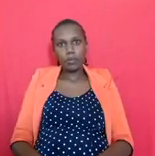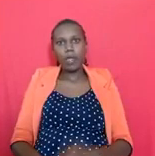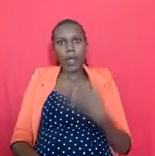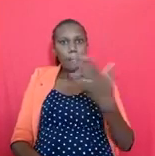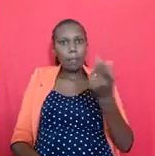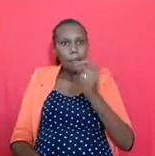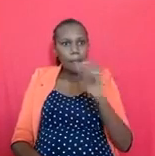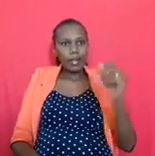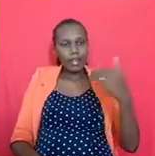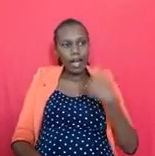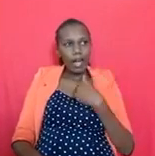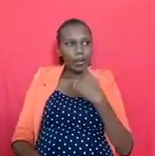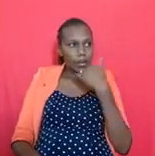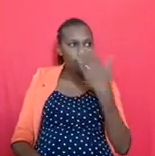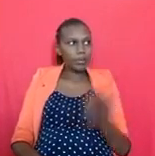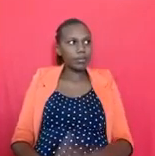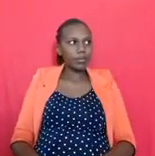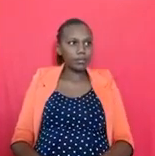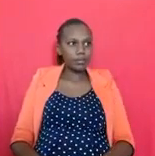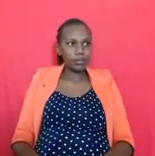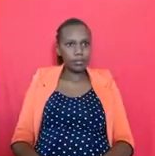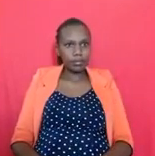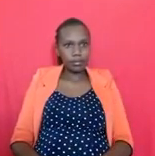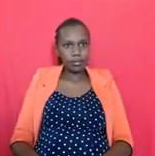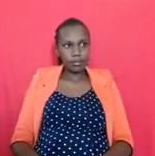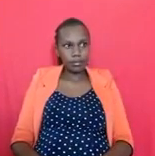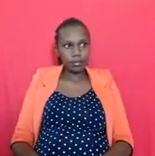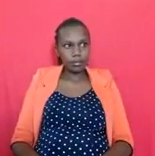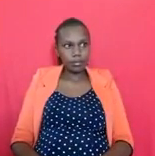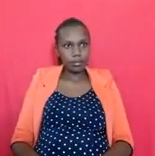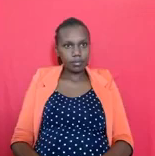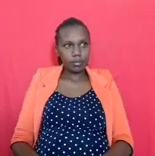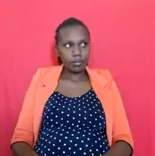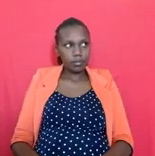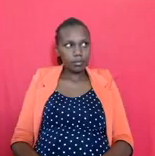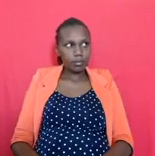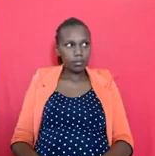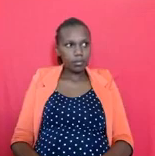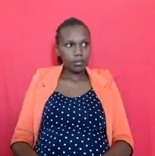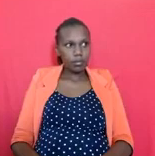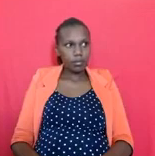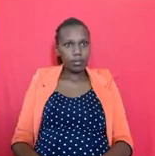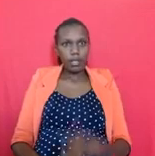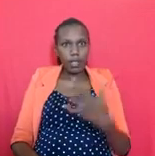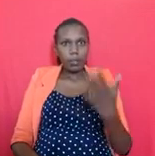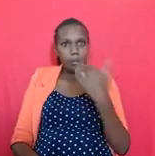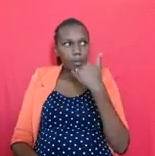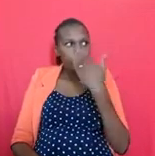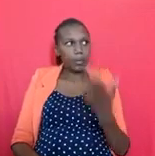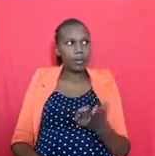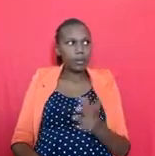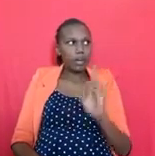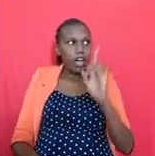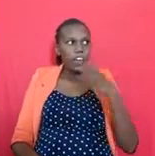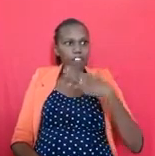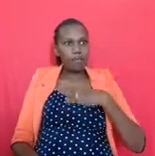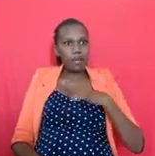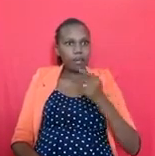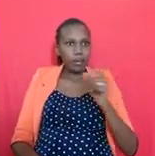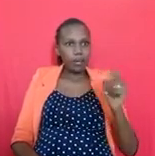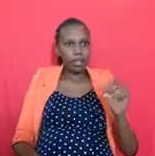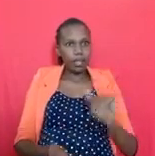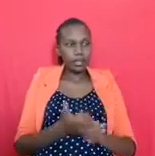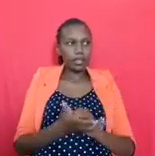karamu. Ah, turani tuwa kwa muti ukirena turamu. Nagutile karamu ni kemweno siyo tafadhali. Wona mudo na karamu wagevu korana